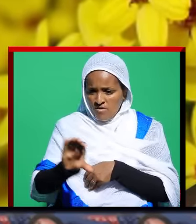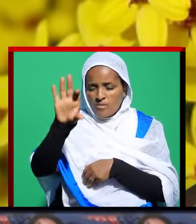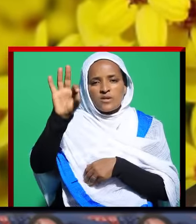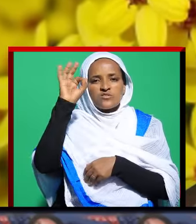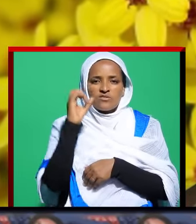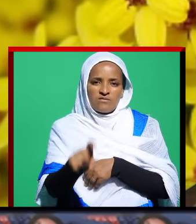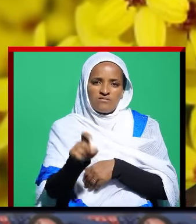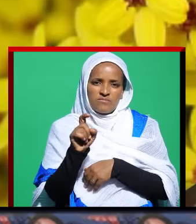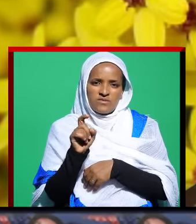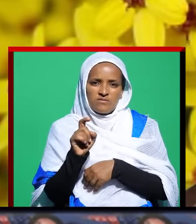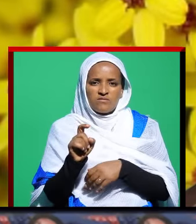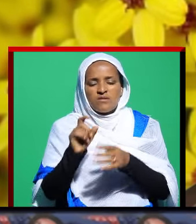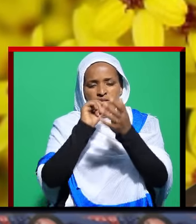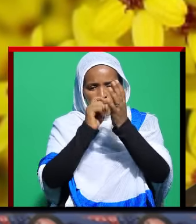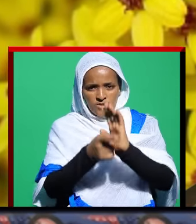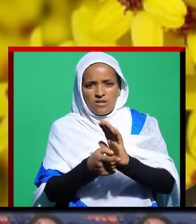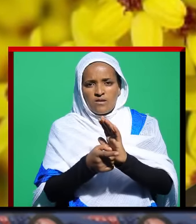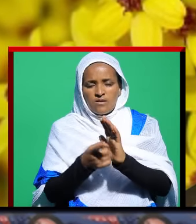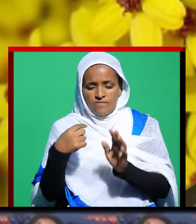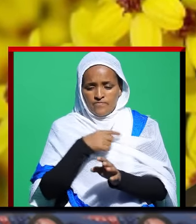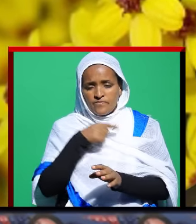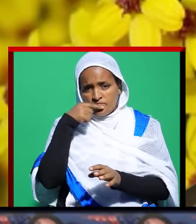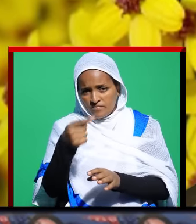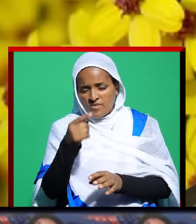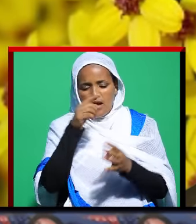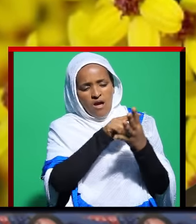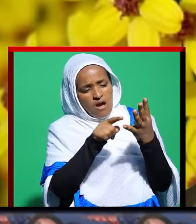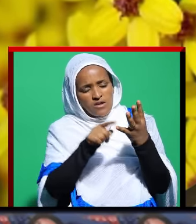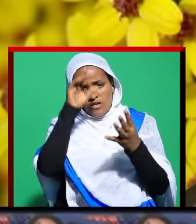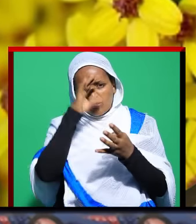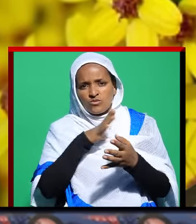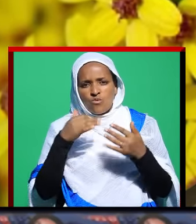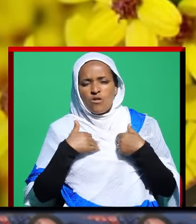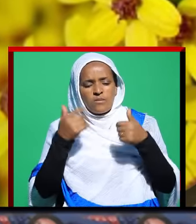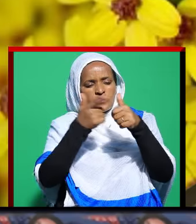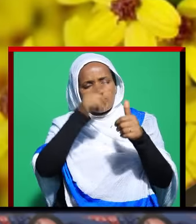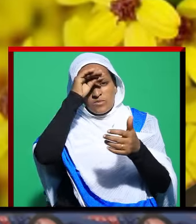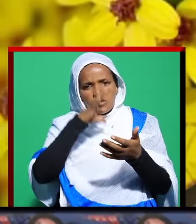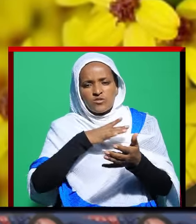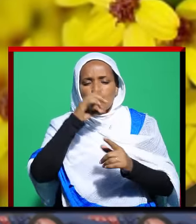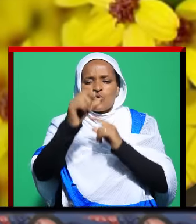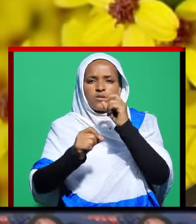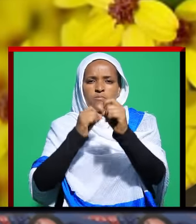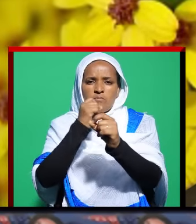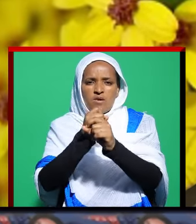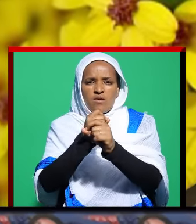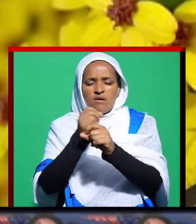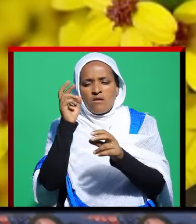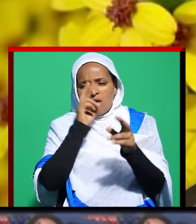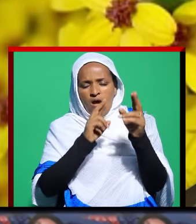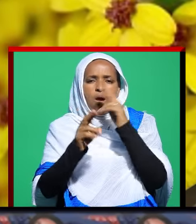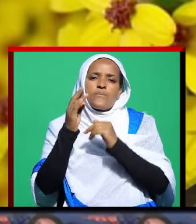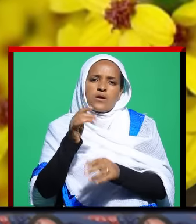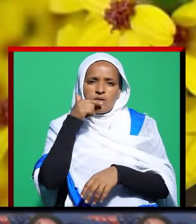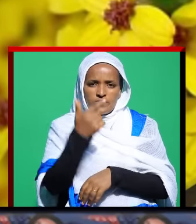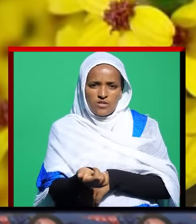ማግኘት ይኖርብናል። ለምሳሌ እንዳነሳ ነው አራት አይነት ሰዎች አሉ። የመጀመሪያዎቹ ሰዎች እድሜ አባካኞች